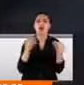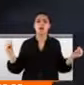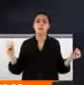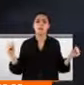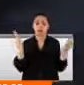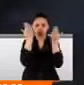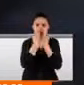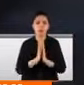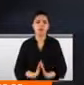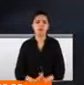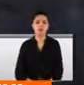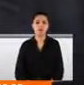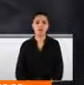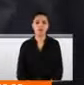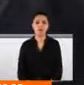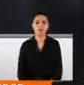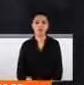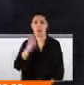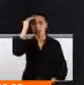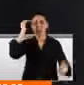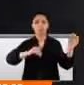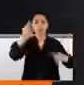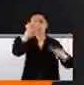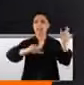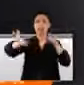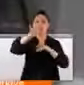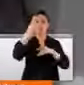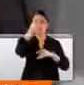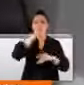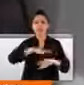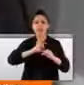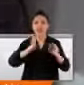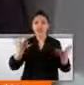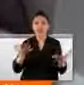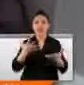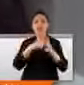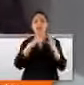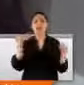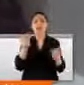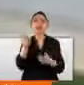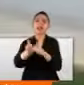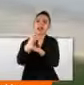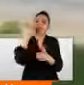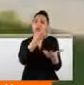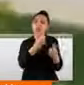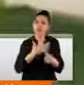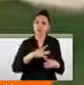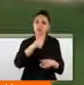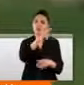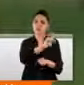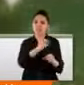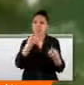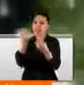andaki zararım 1 trilyon üzerinde. Mağdurların şimdi tek bir isteği var. Kaybettikleri paraları geri alabilmek ve onları bu